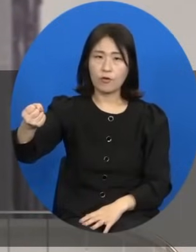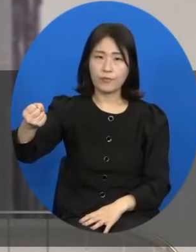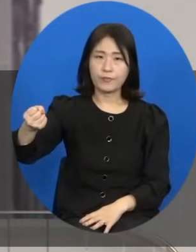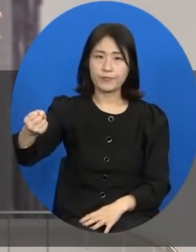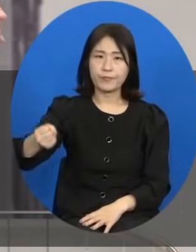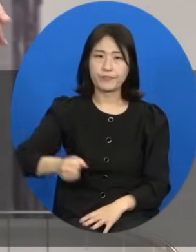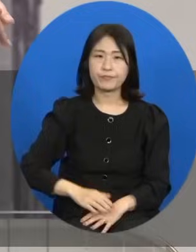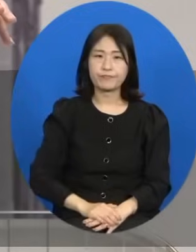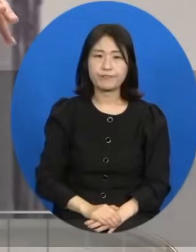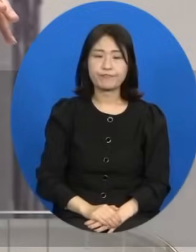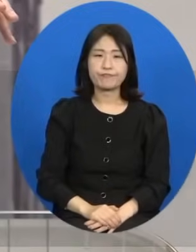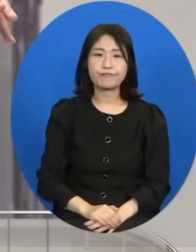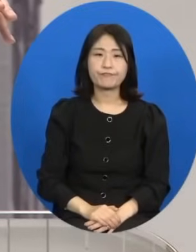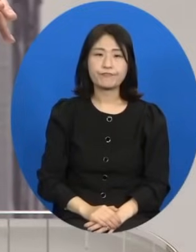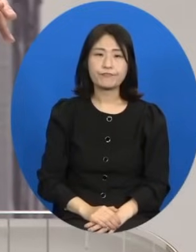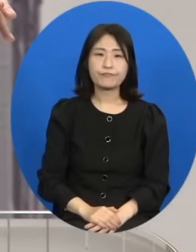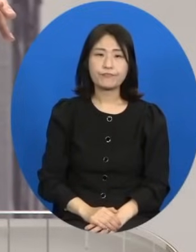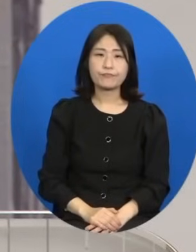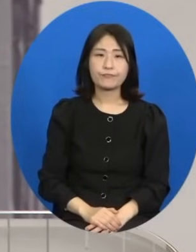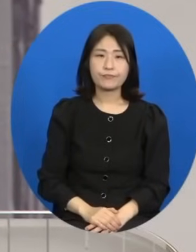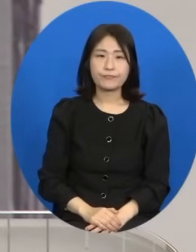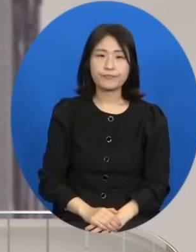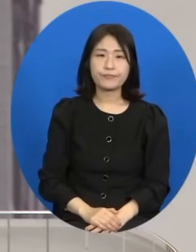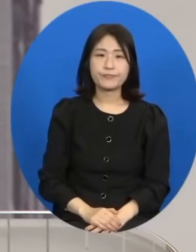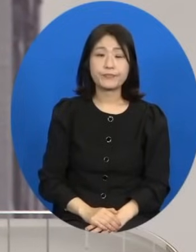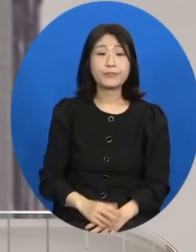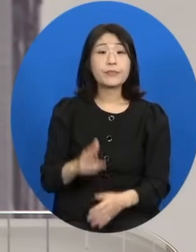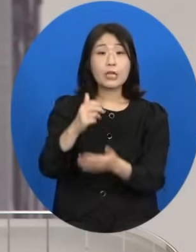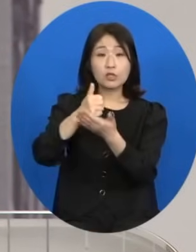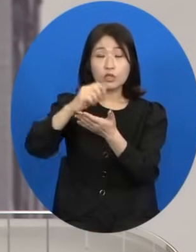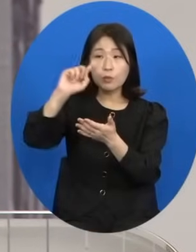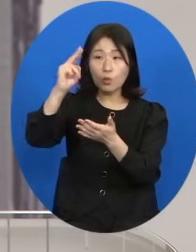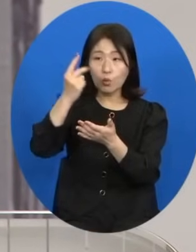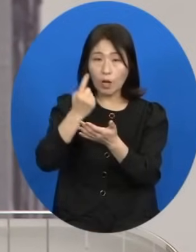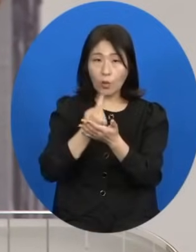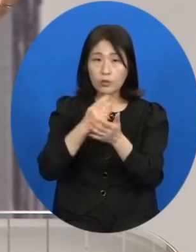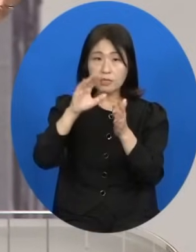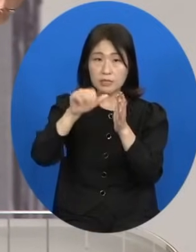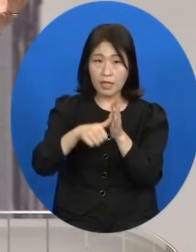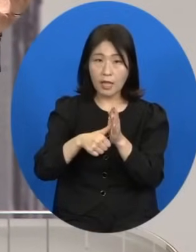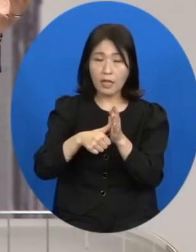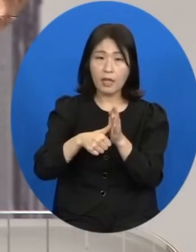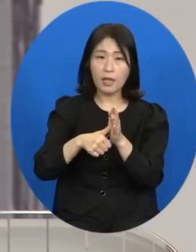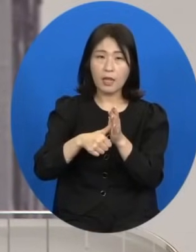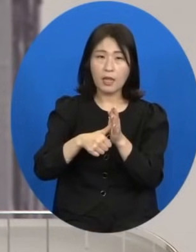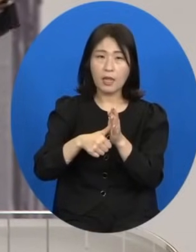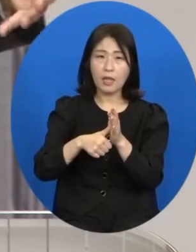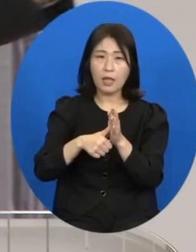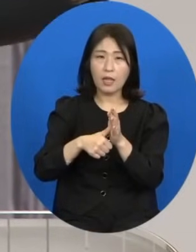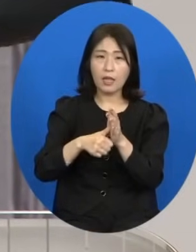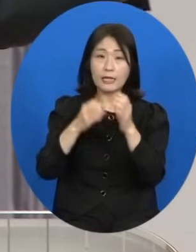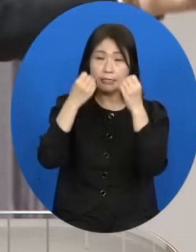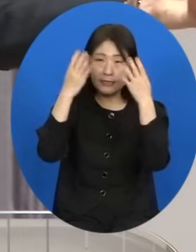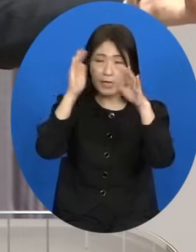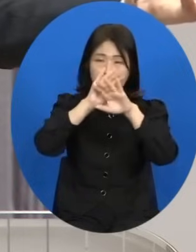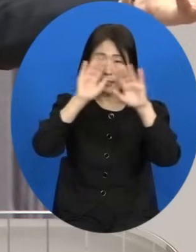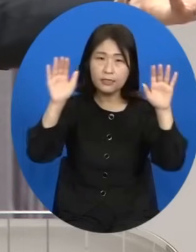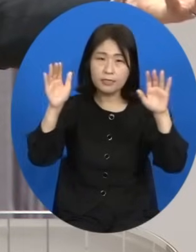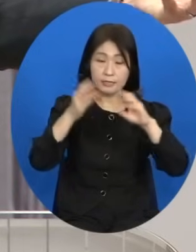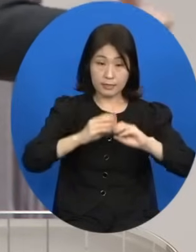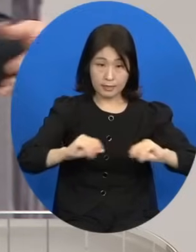이게 고랄 있니다 주님이 돌아오신다는 얘기는 재림하신 이유아 그 새 하늘과 새